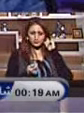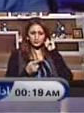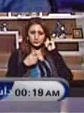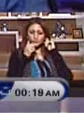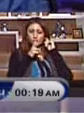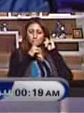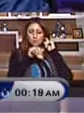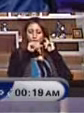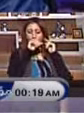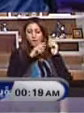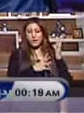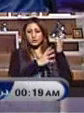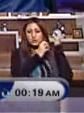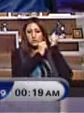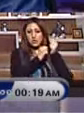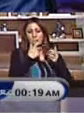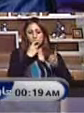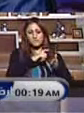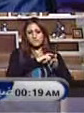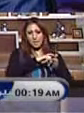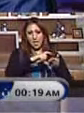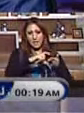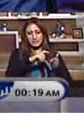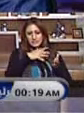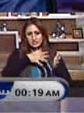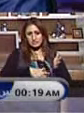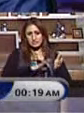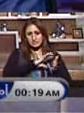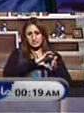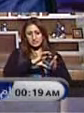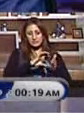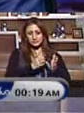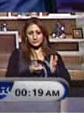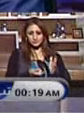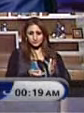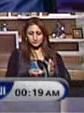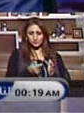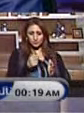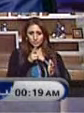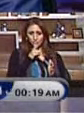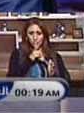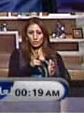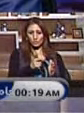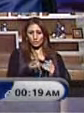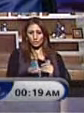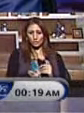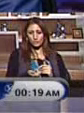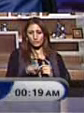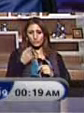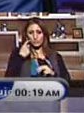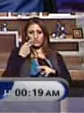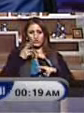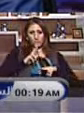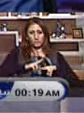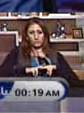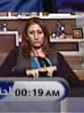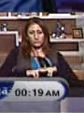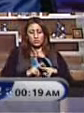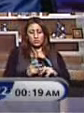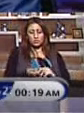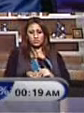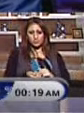عليه وسلم يقول هو ده حديث صحيح لا حول ولا قوه الا بالله لكن لو قلت له والله ان كارل ماركس يقول كذا وان